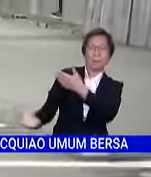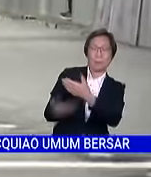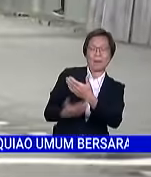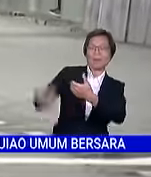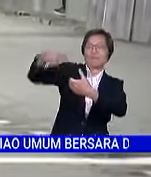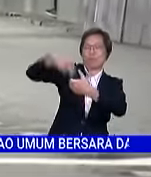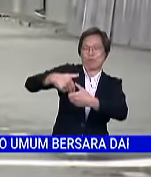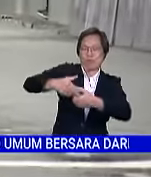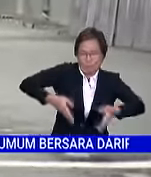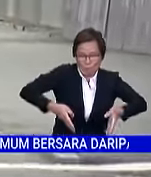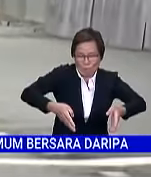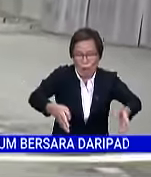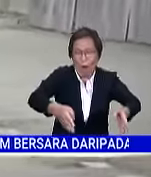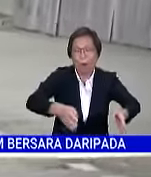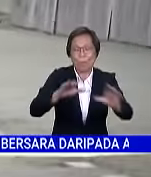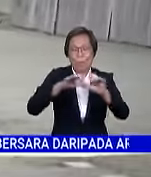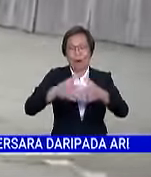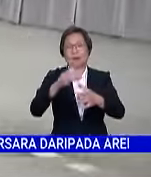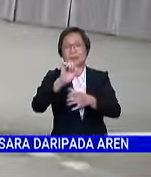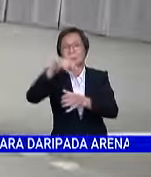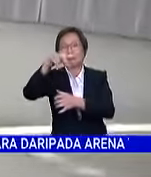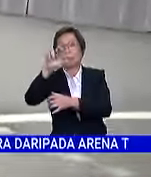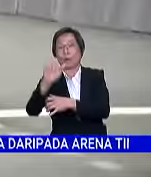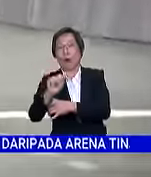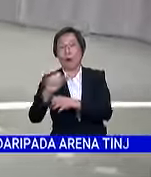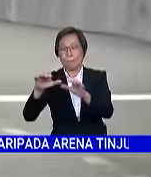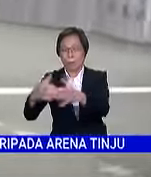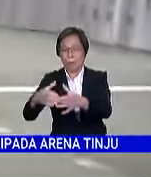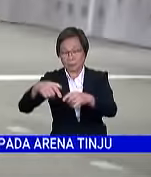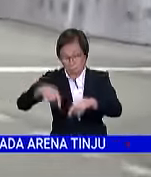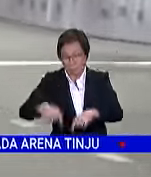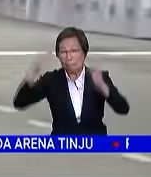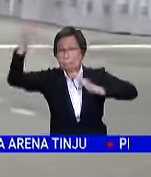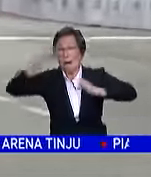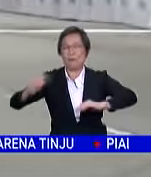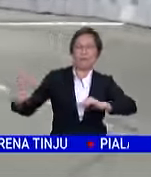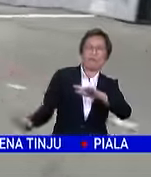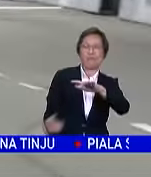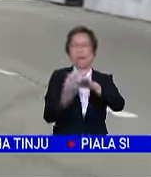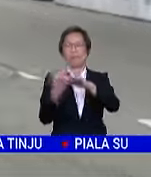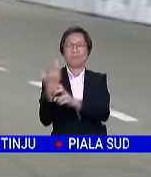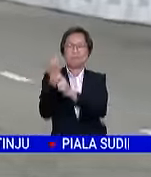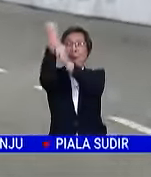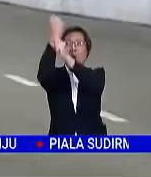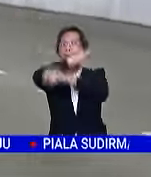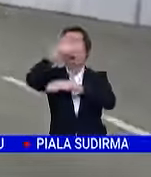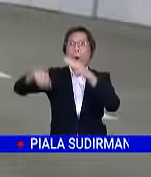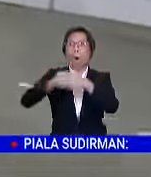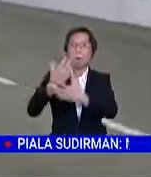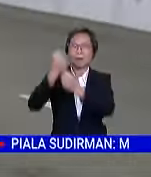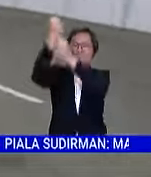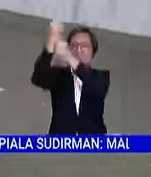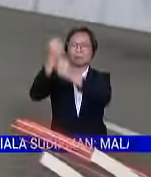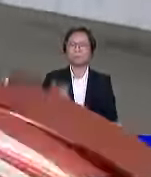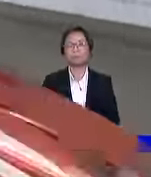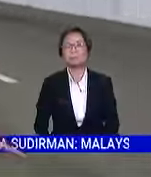sebahagian daripada laluan dengan pasukan Sapura Cycling menjadi pasukan tempatan pertama muncul juara keseluruhan.